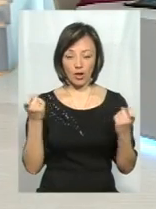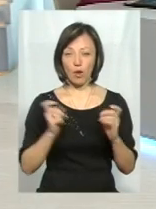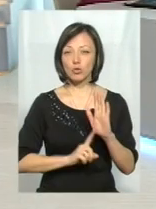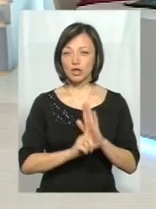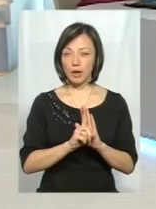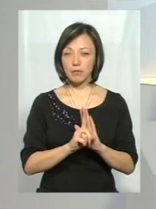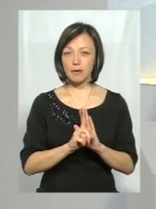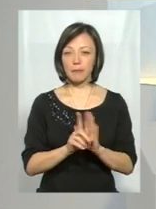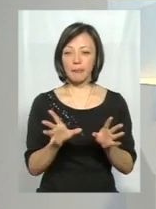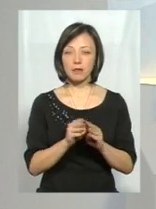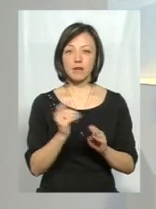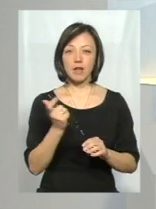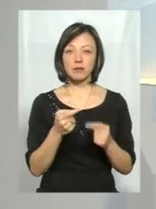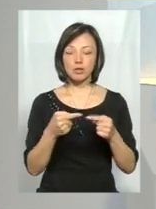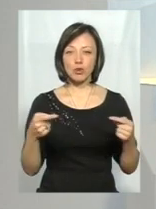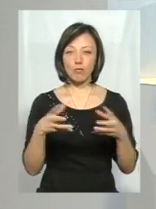почнемо зі співвласниці